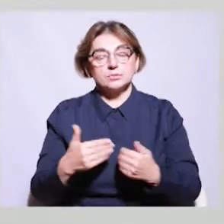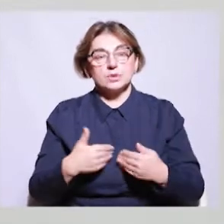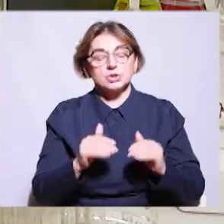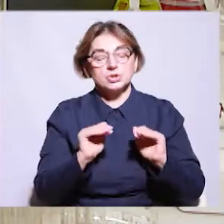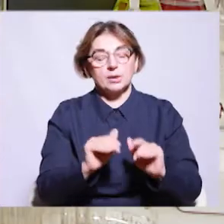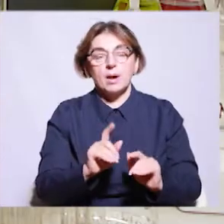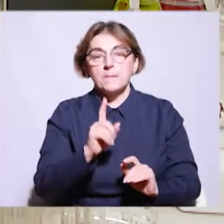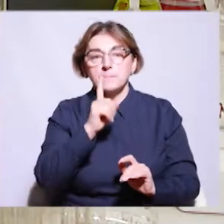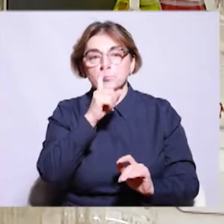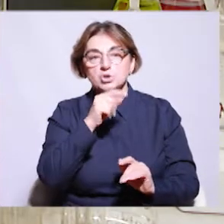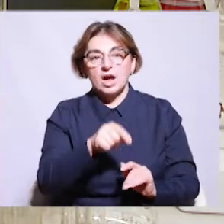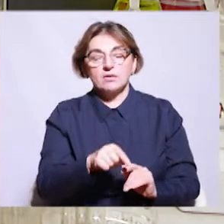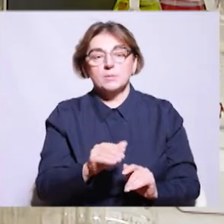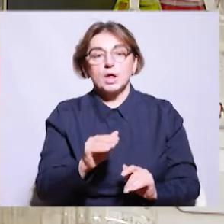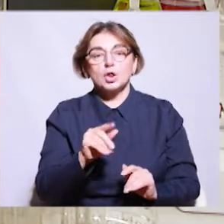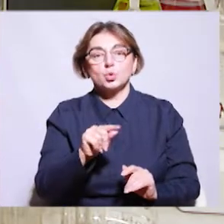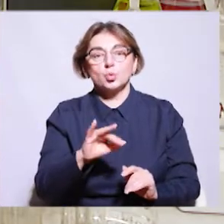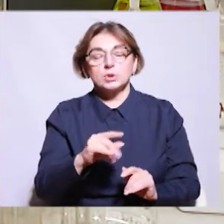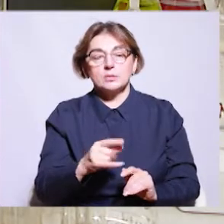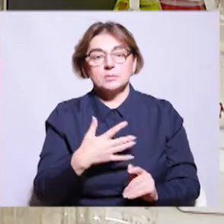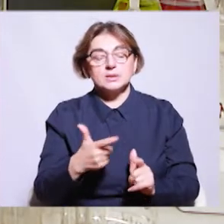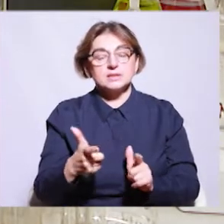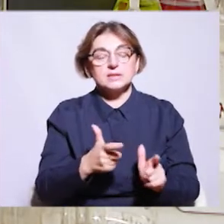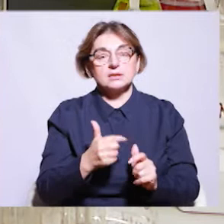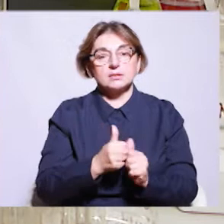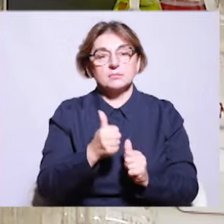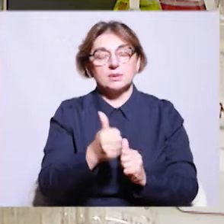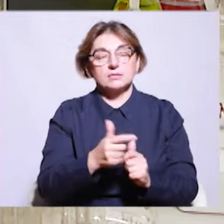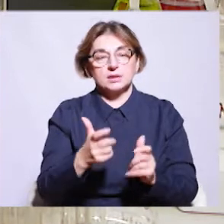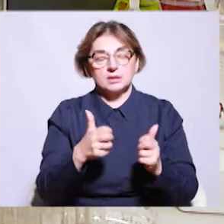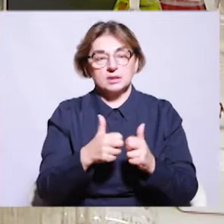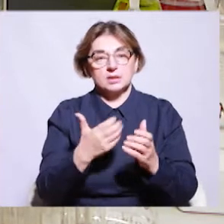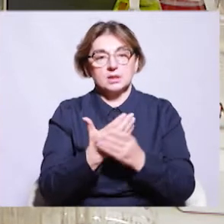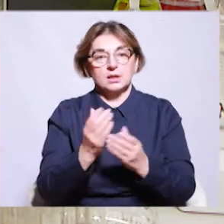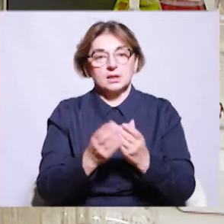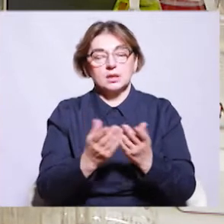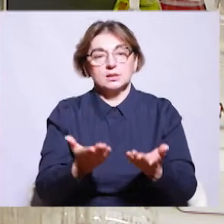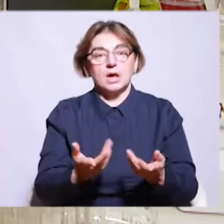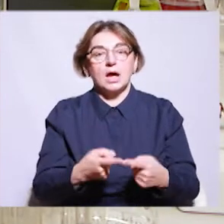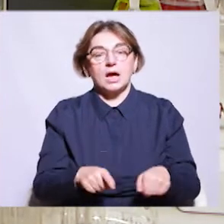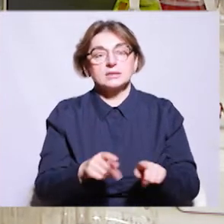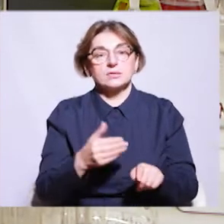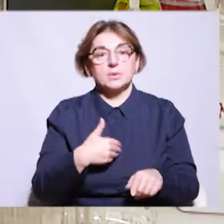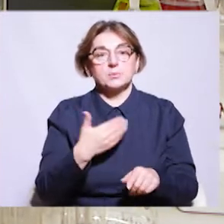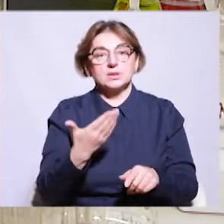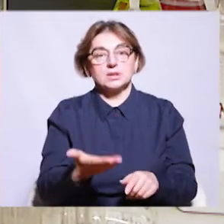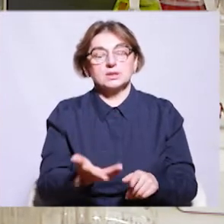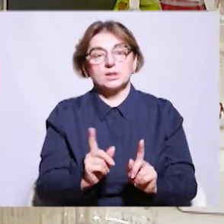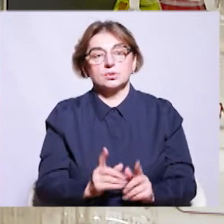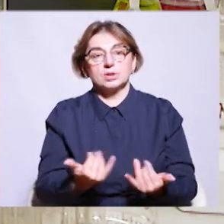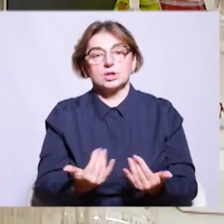დღეს მშავეებთან, ტუტებთან, მე წინასწარ მოვემზადე და გავიკეთე ხელზე ხელთათმანები. ასევე მინდა გითხრათ, რომ დღეს